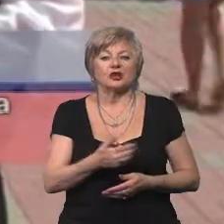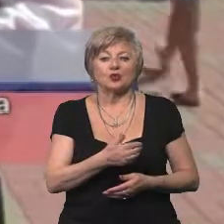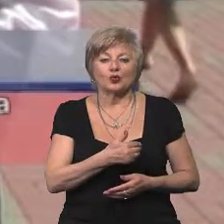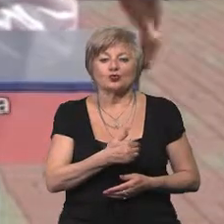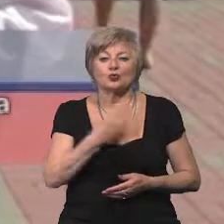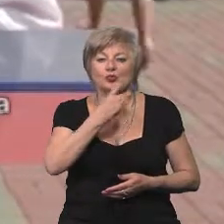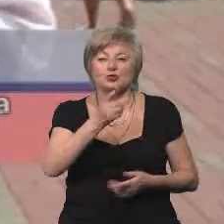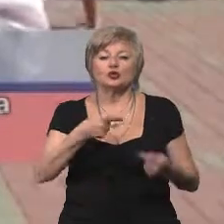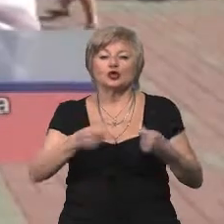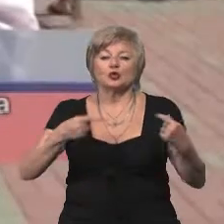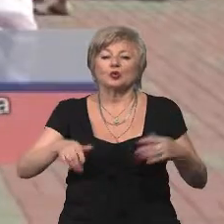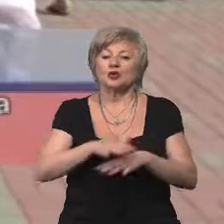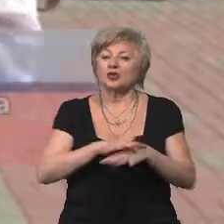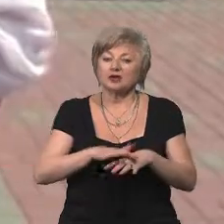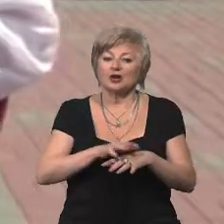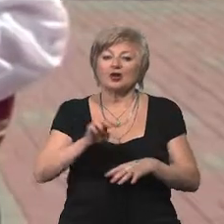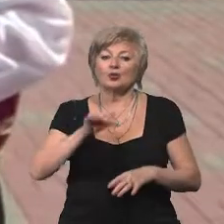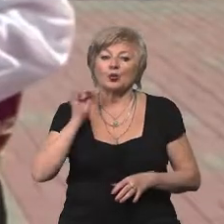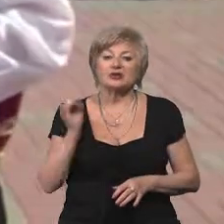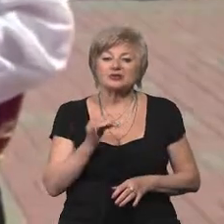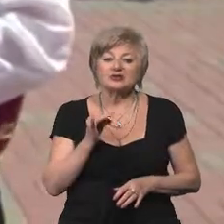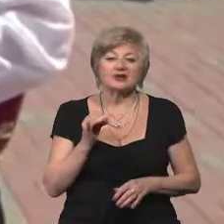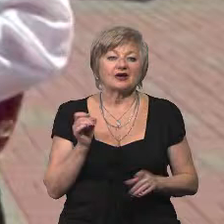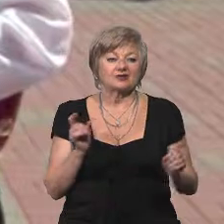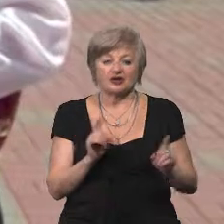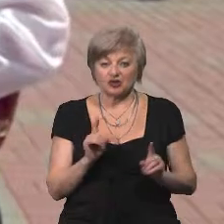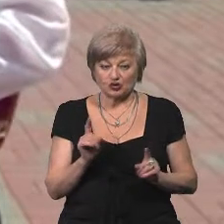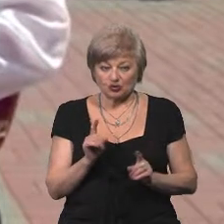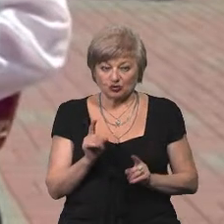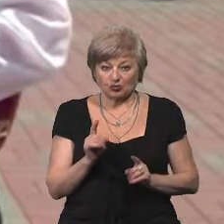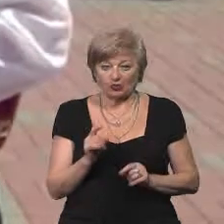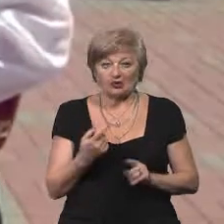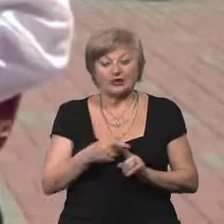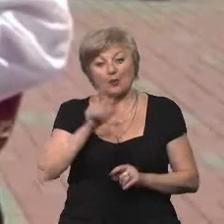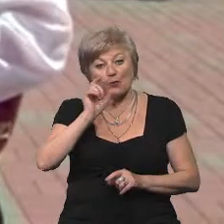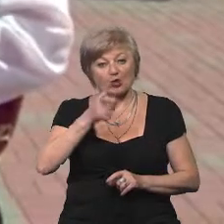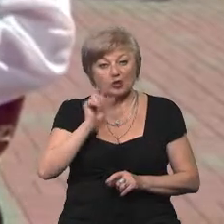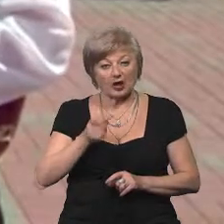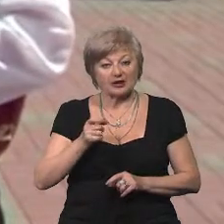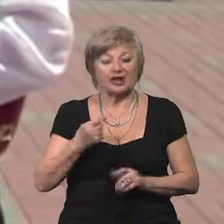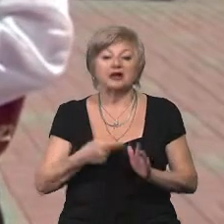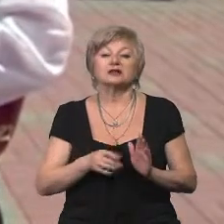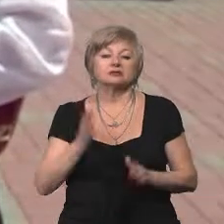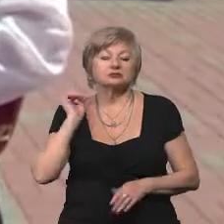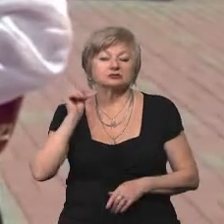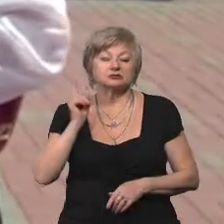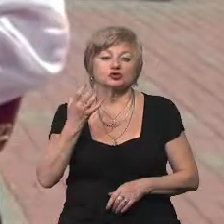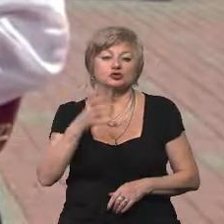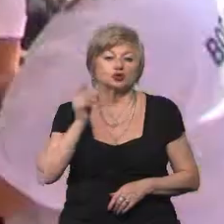народи. Проте історикам доведено, що перша держава на планеті – це Болгари. Це 6 століття. Уявляєте?